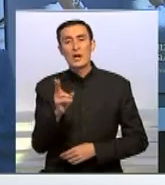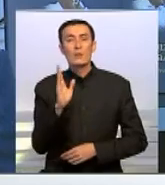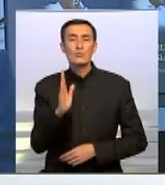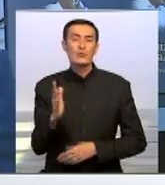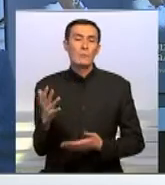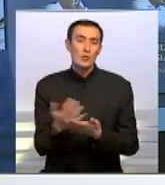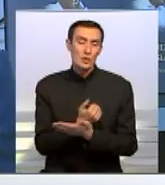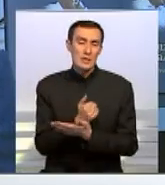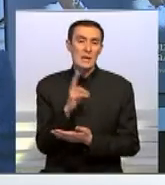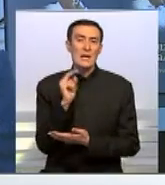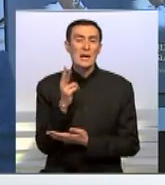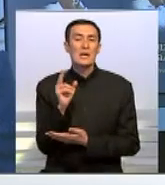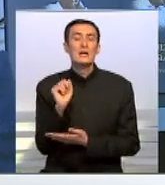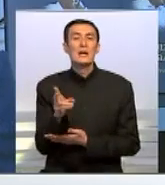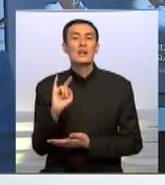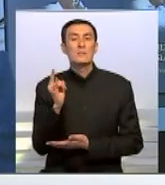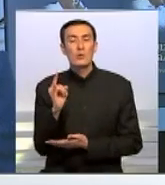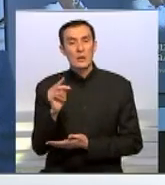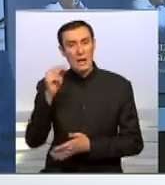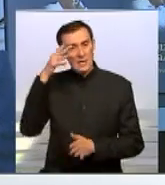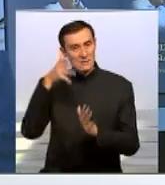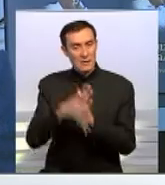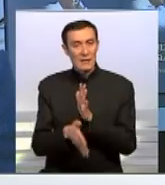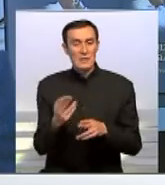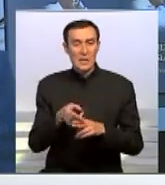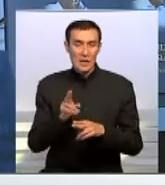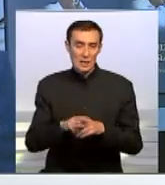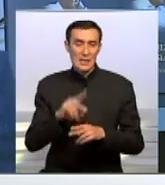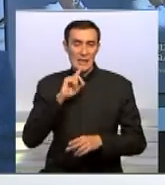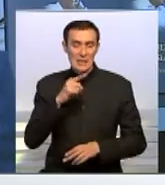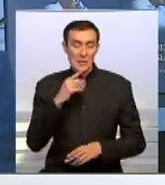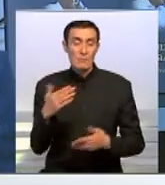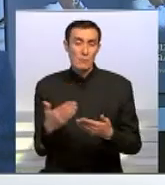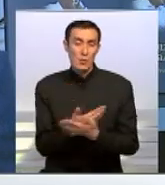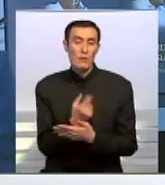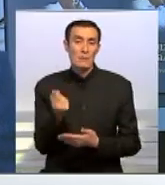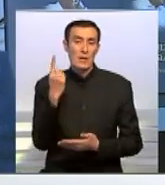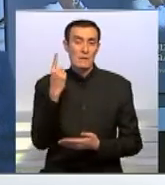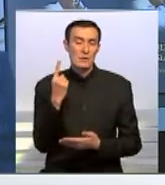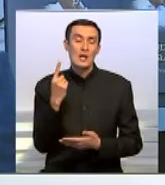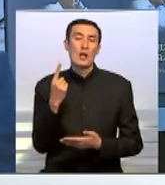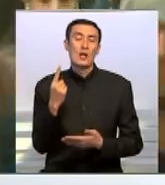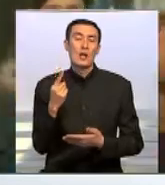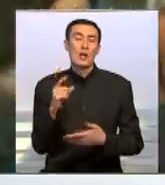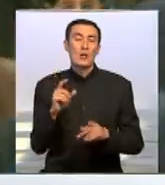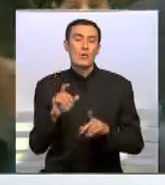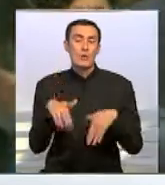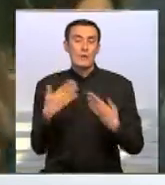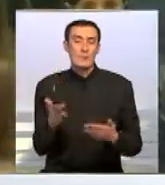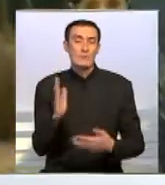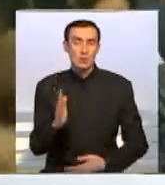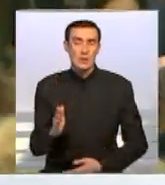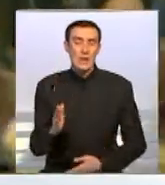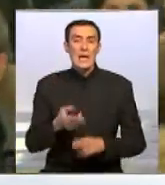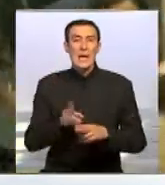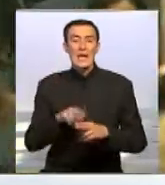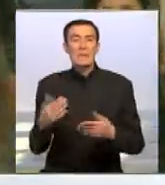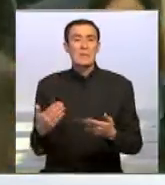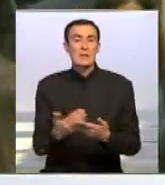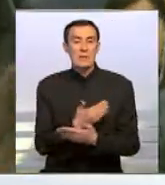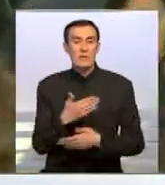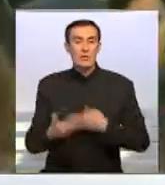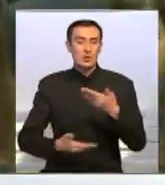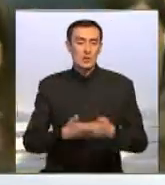получается, как ребенок осваивает это. Потом появится новое, допустим, новое предложение. Это передовой шаг,